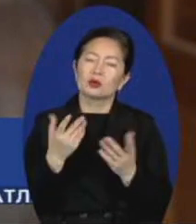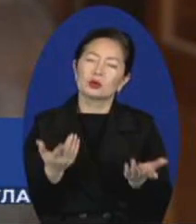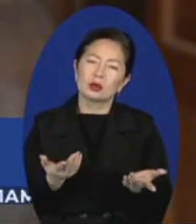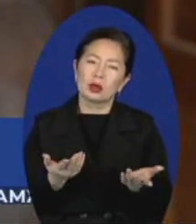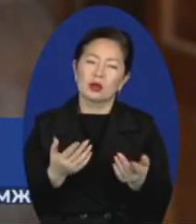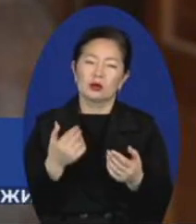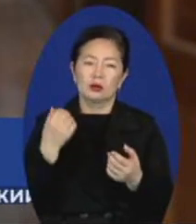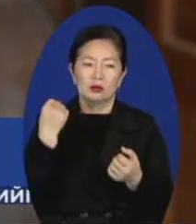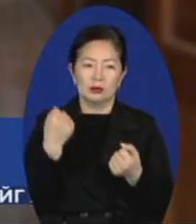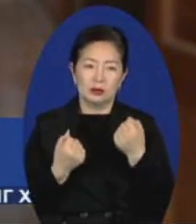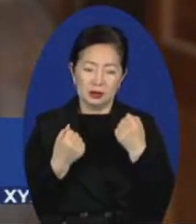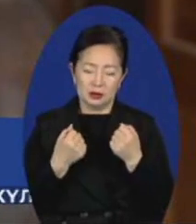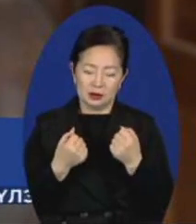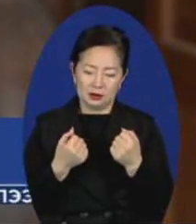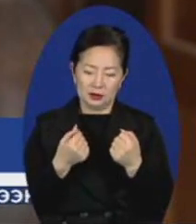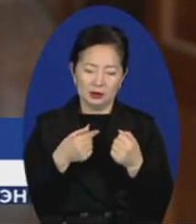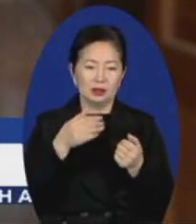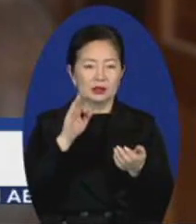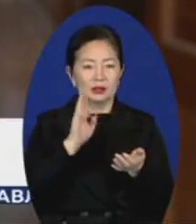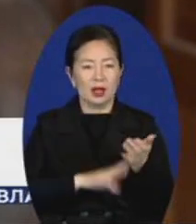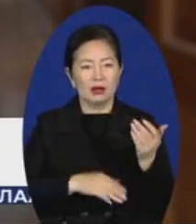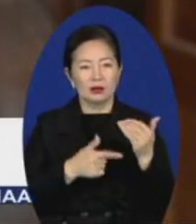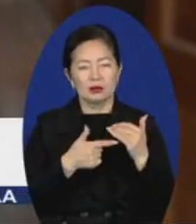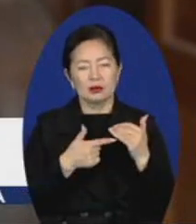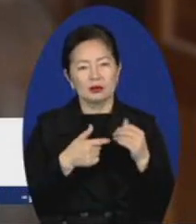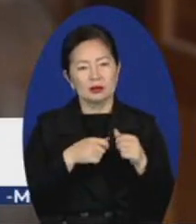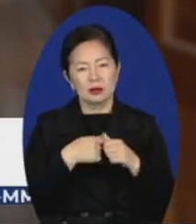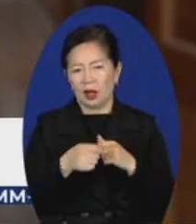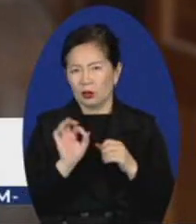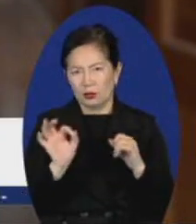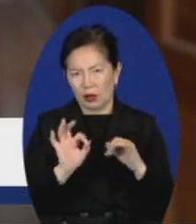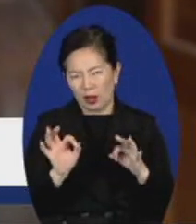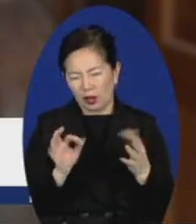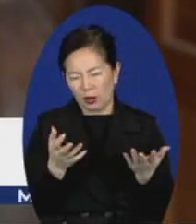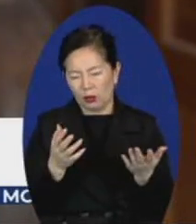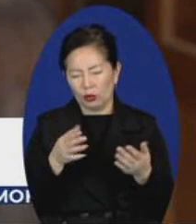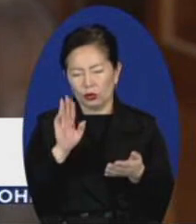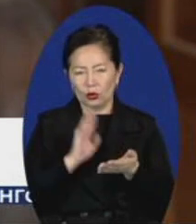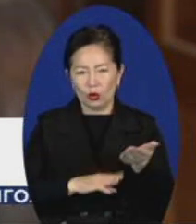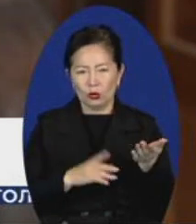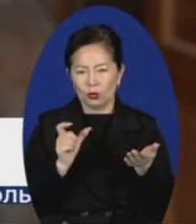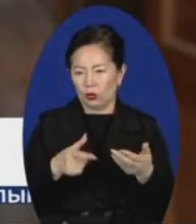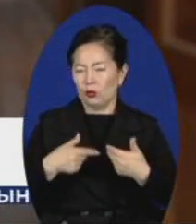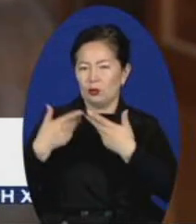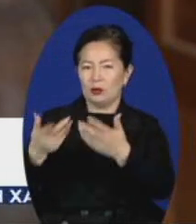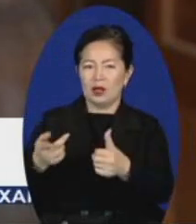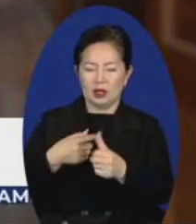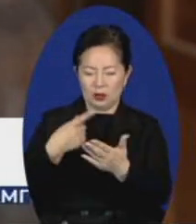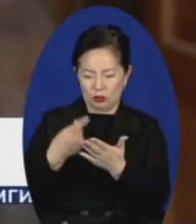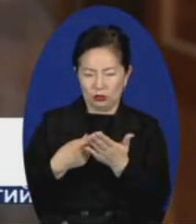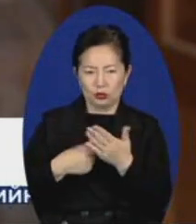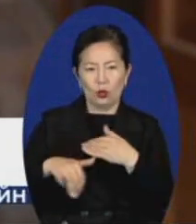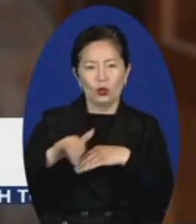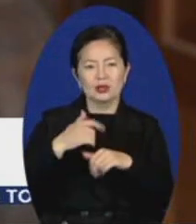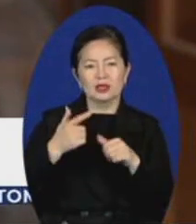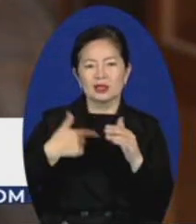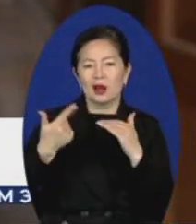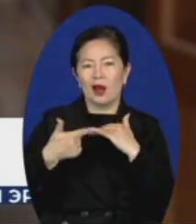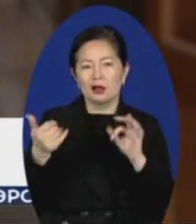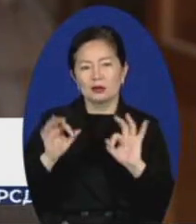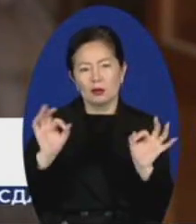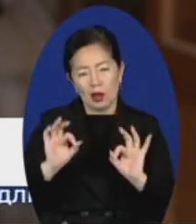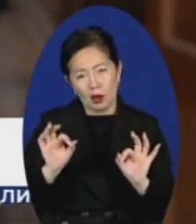автоэрийн хэрэгслийг бол татвар даатгалаа төлөөгүй ч юм уу, торгуультай аль эсвэл бусад шилжүүлсэн автомашины бүртгэлийг улсын бүртгэлд